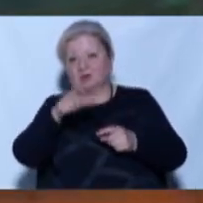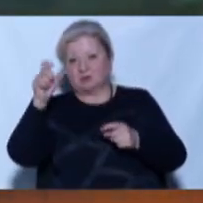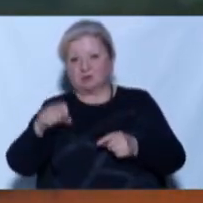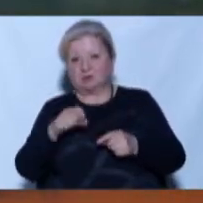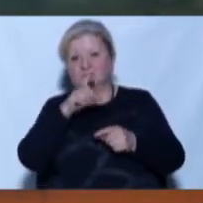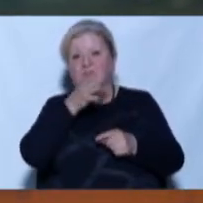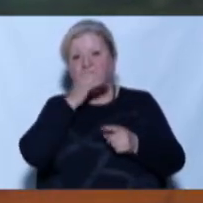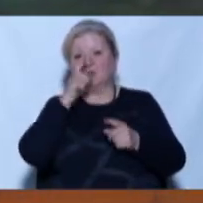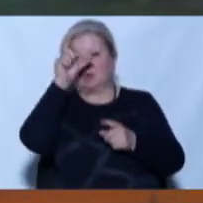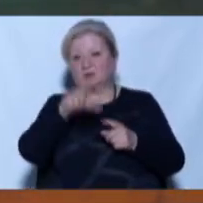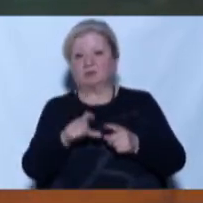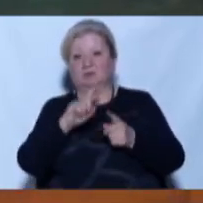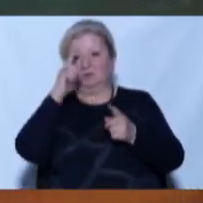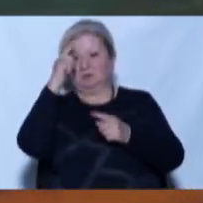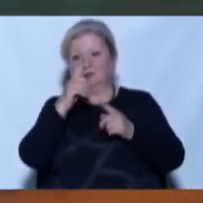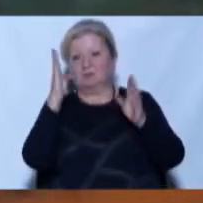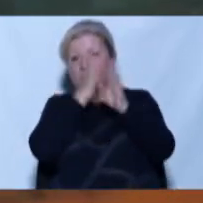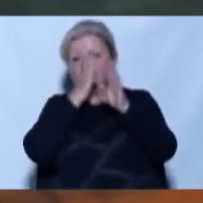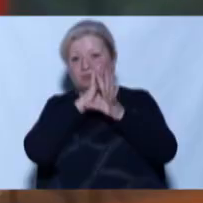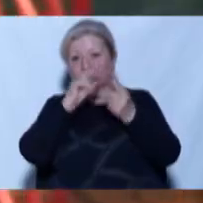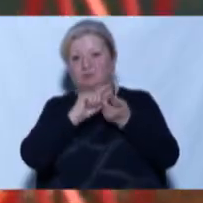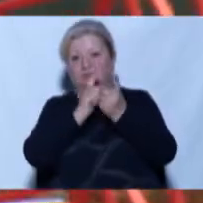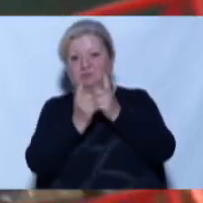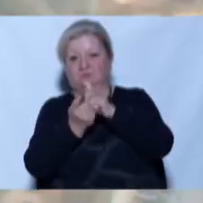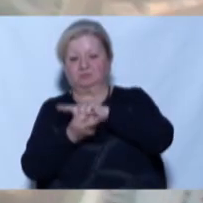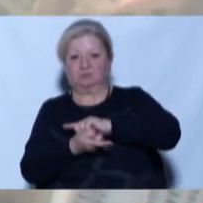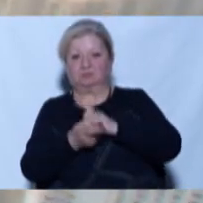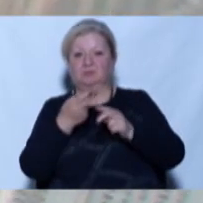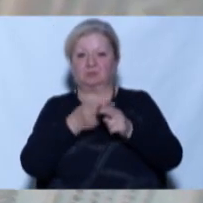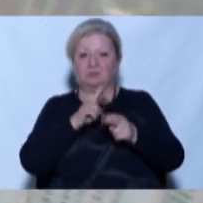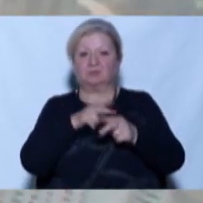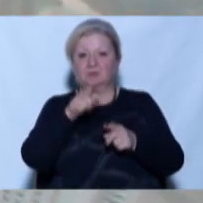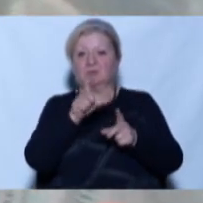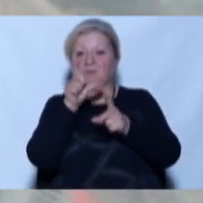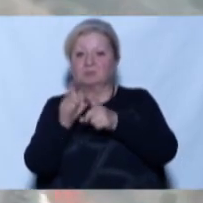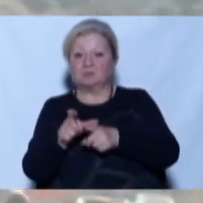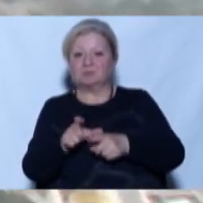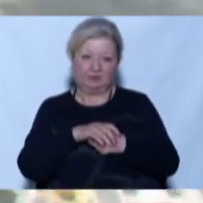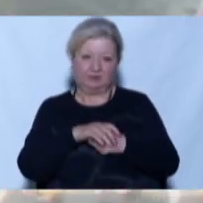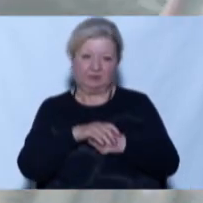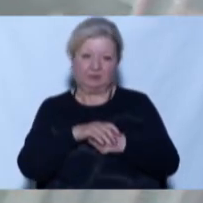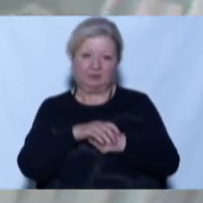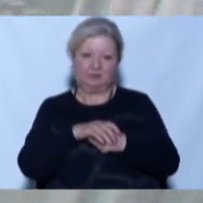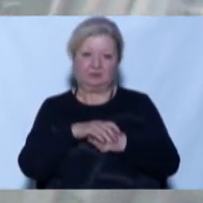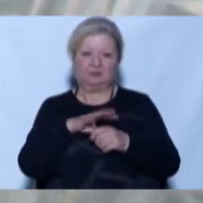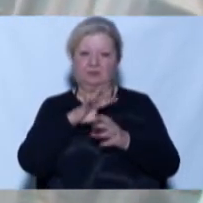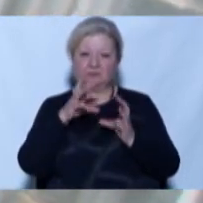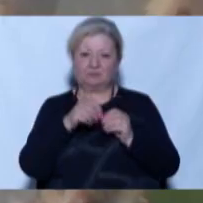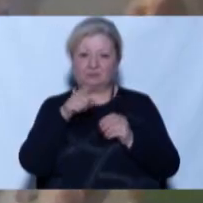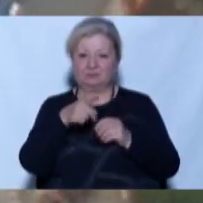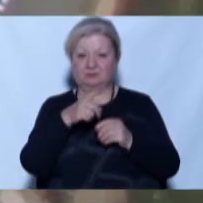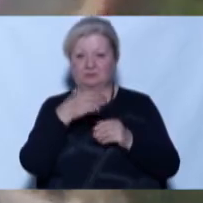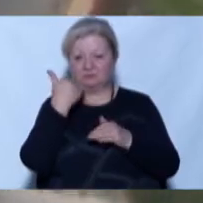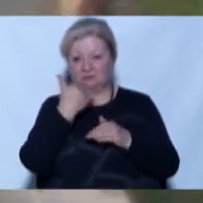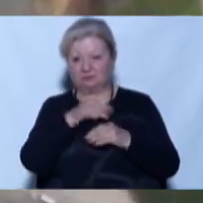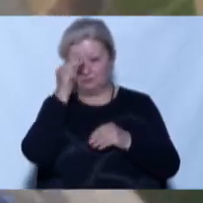ამ სამყაროს და ამიტომ ამ პერიოდს უწოდეს თანამედროვე ეტაპი. თქვენ ეს ყველაფერი გავლილი